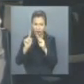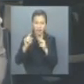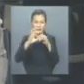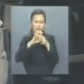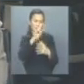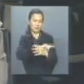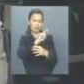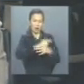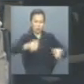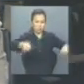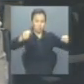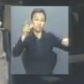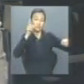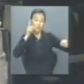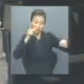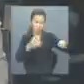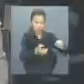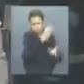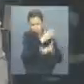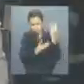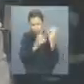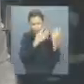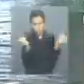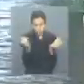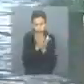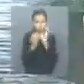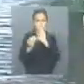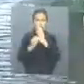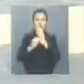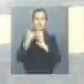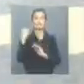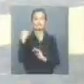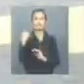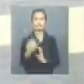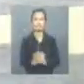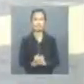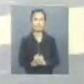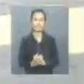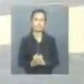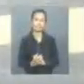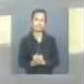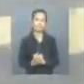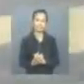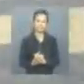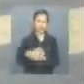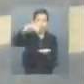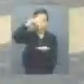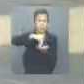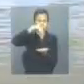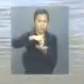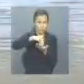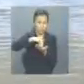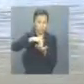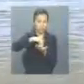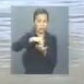ใกล้ชิดเพราะว่าอาจจะส่งผลกระทบต่อพื้นที่กรุงเทพชั้นในค่ะศูนย์อำนวยการเฉพาะกิจป้องกันและแก้ไขปัญห